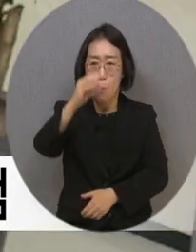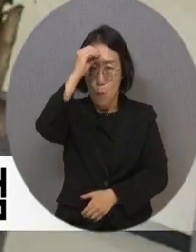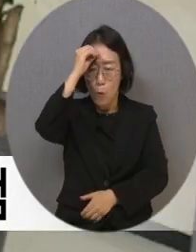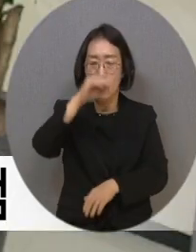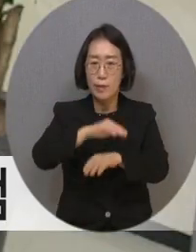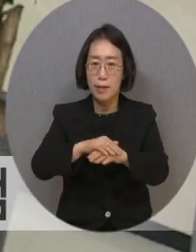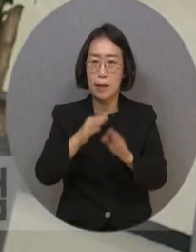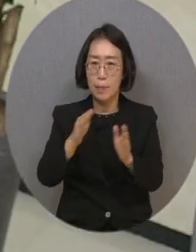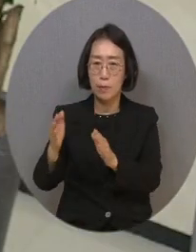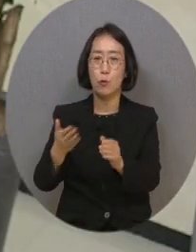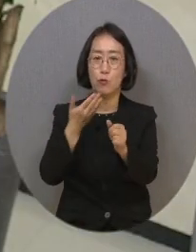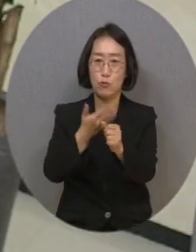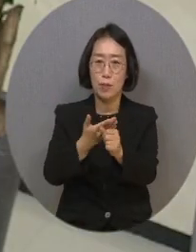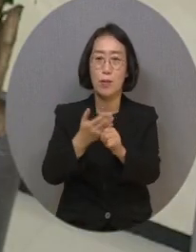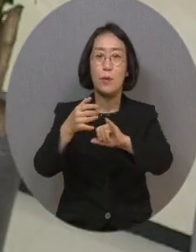나가겠다고 밝혔습니다